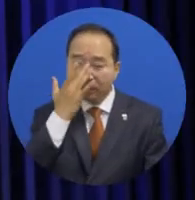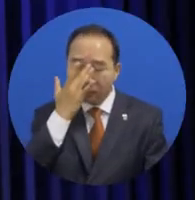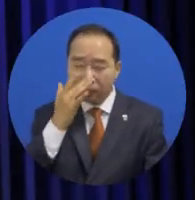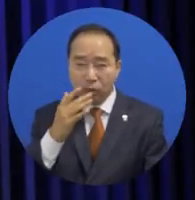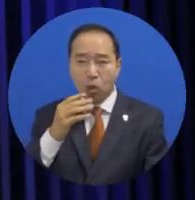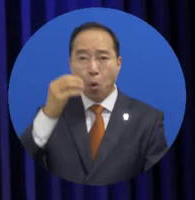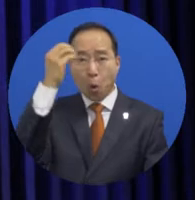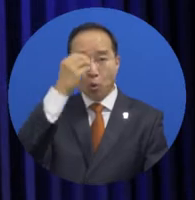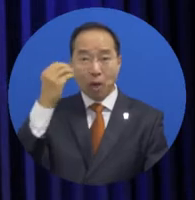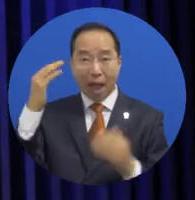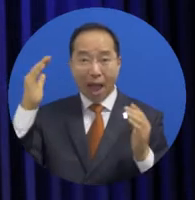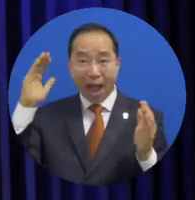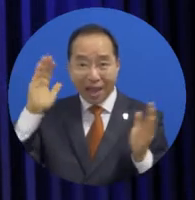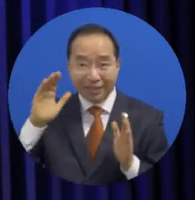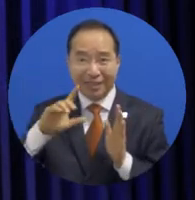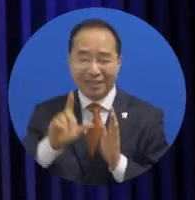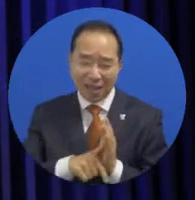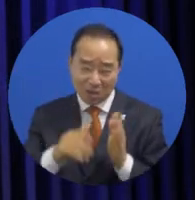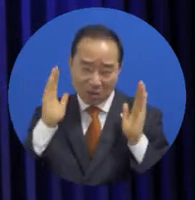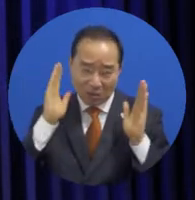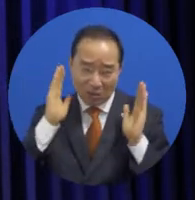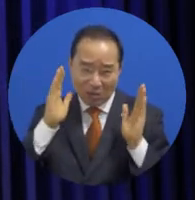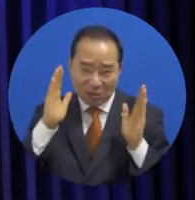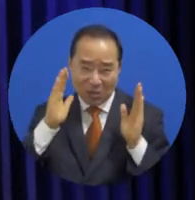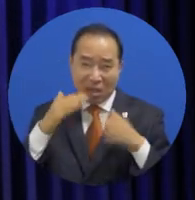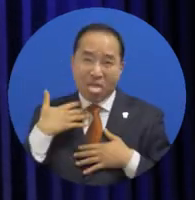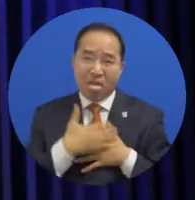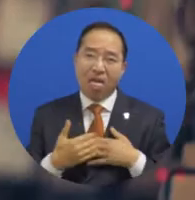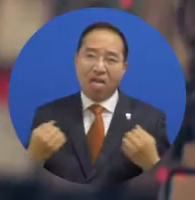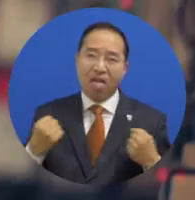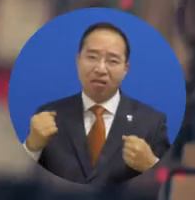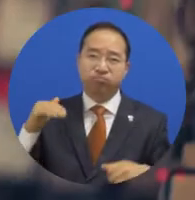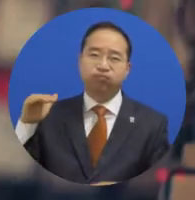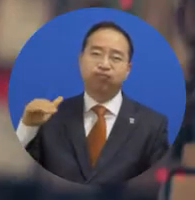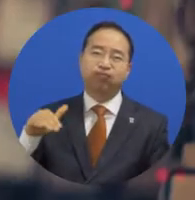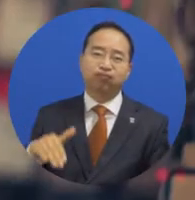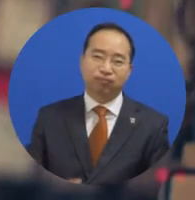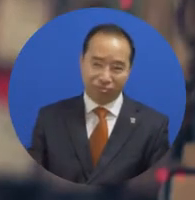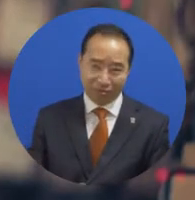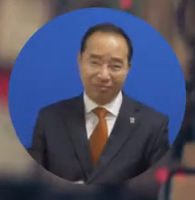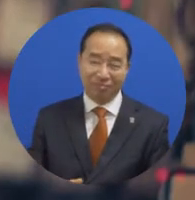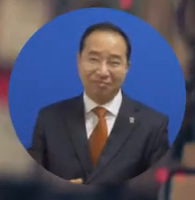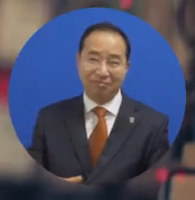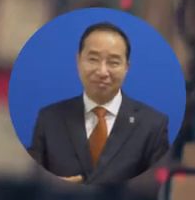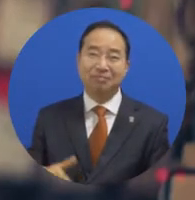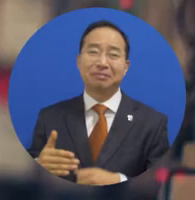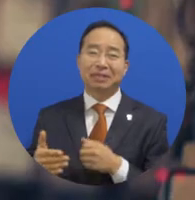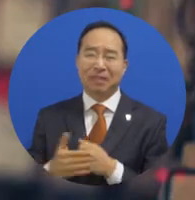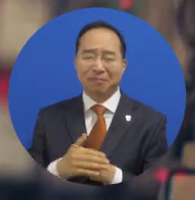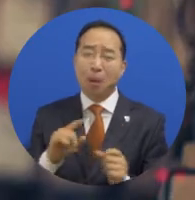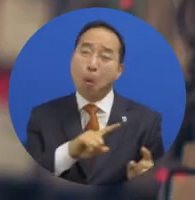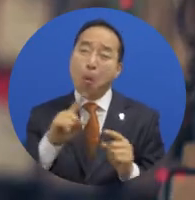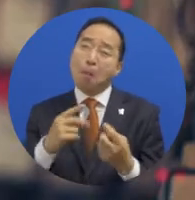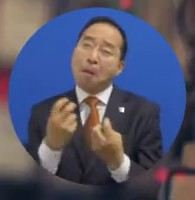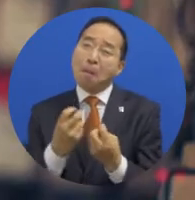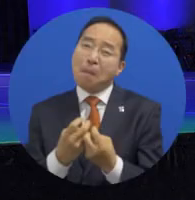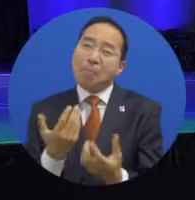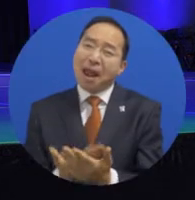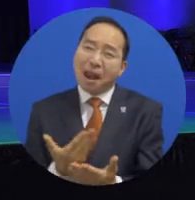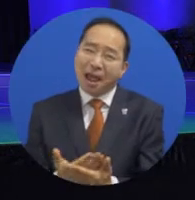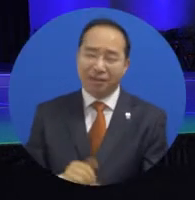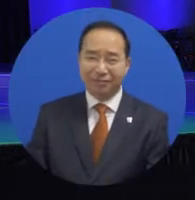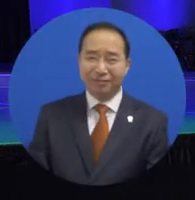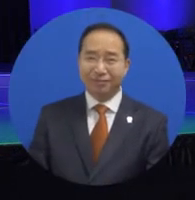그 고등학교 때 공부를 하도 열심히 해서 오히려 이 나이 때의 친구들도 체력이 약해졌다고 해요. 왜